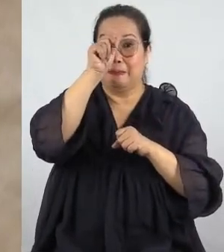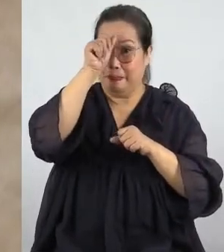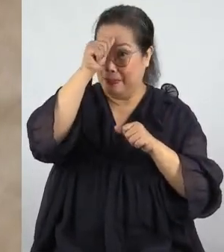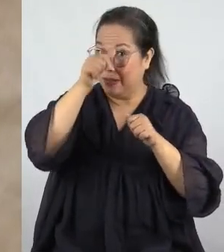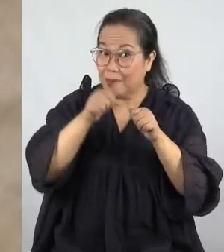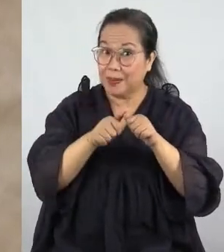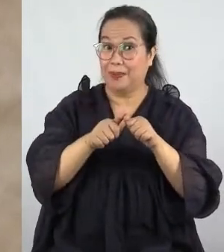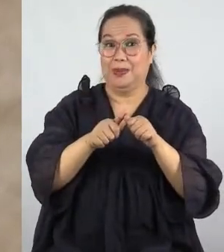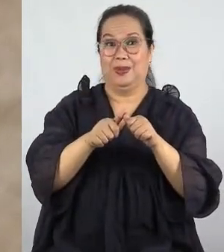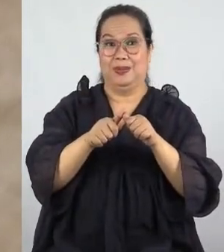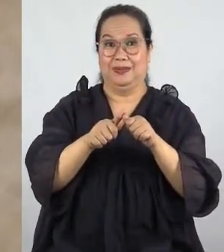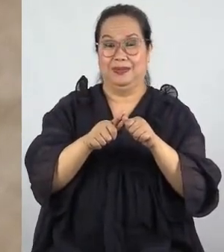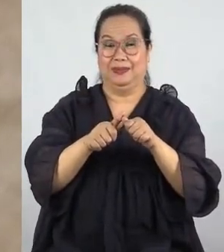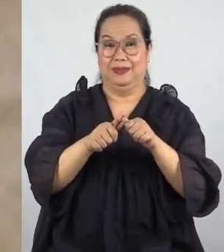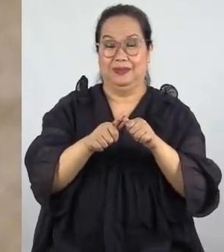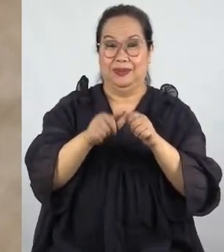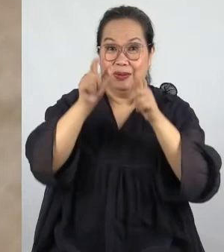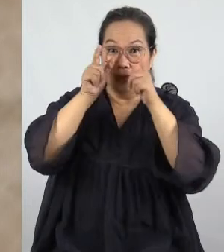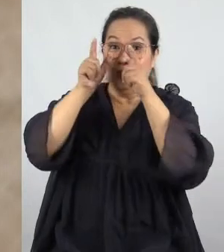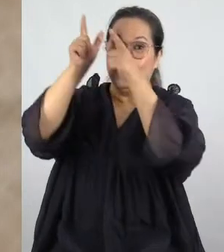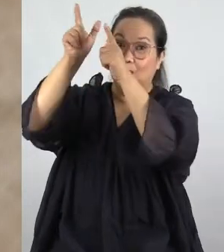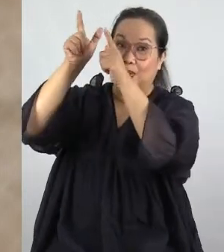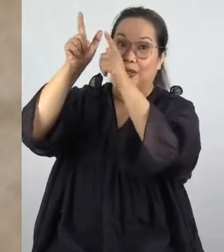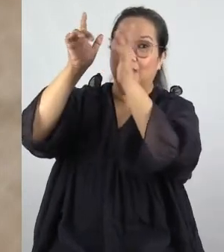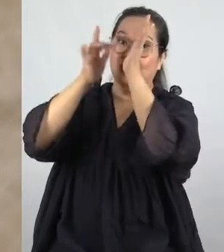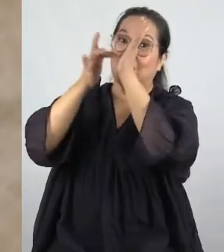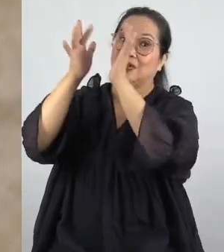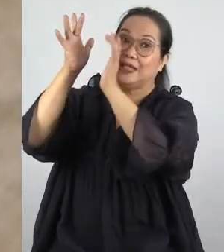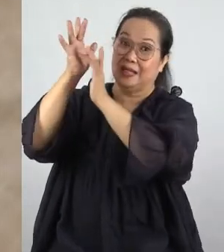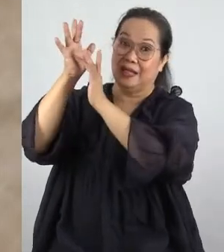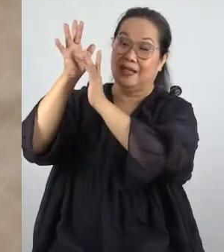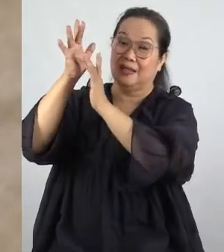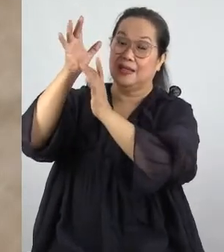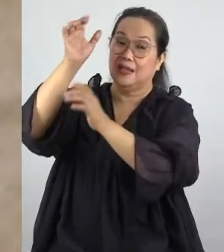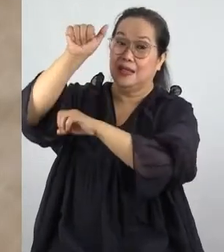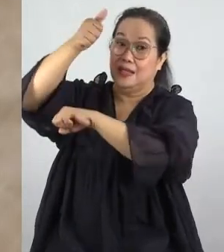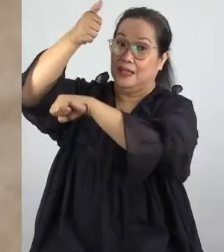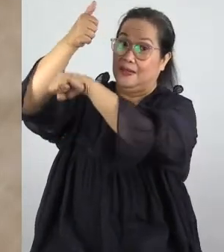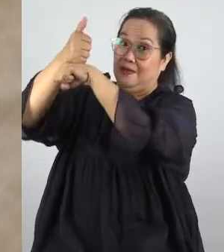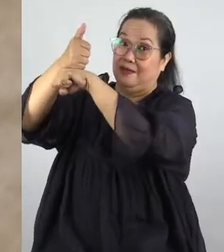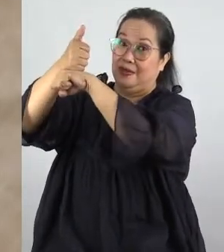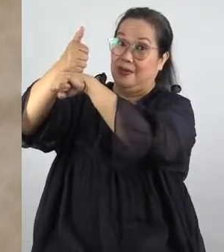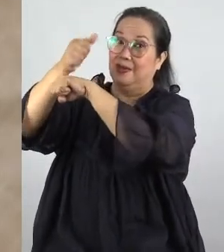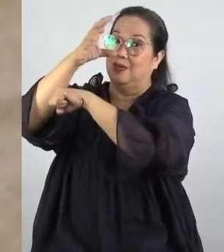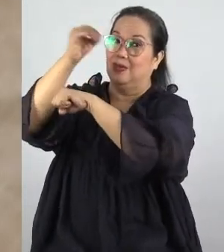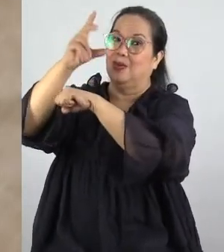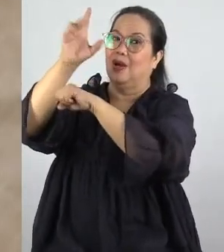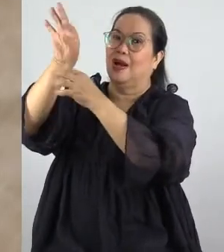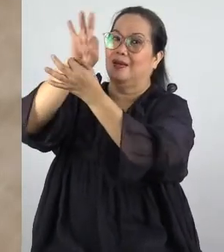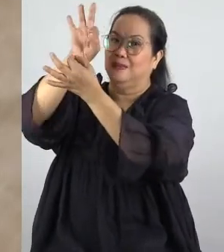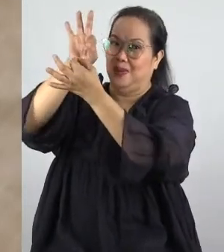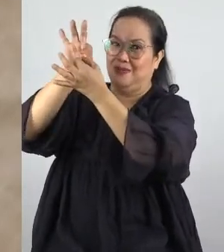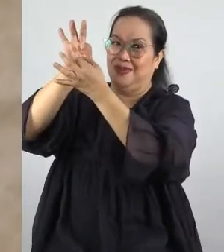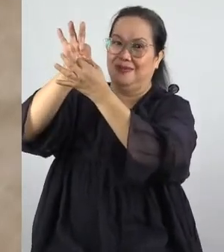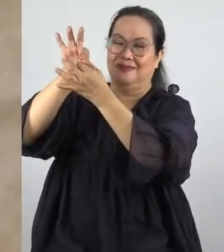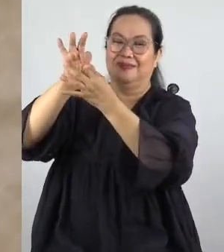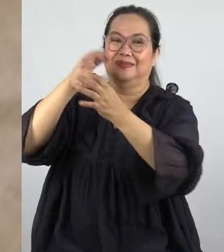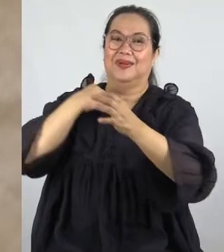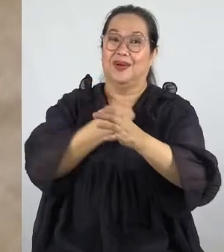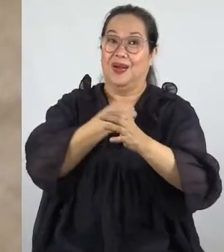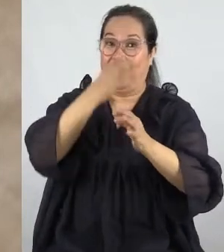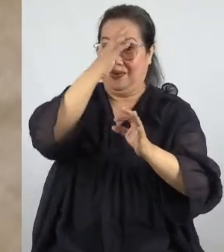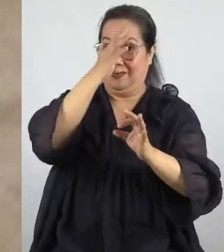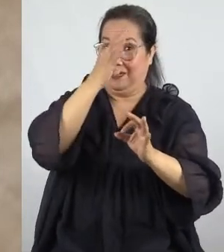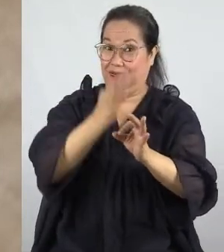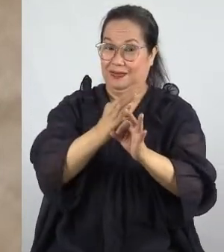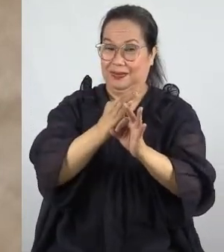tandaan, looking to Jesus, the founder and perfecter of our faith. Ang